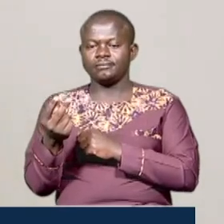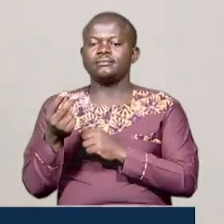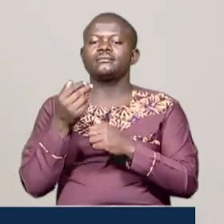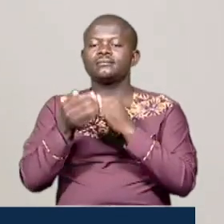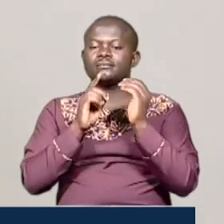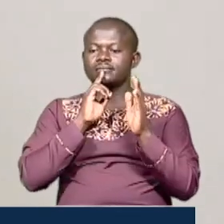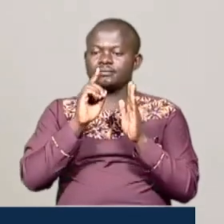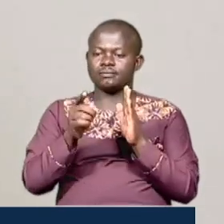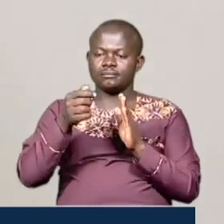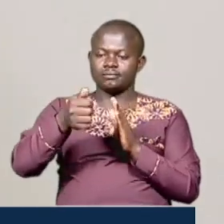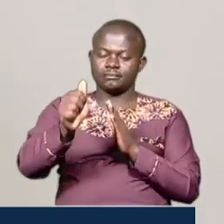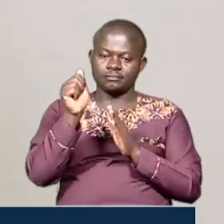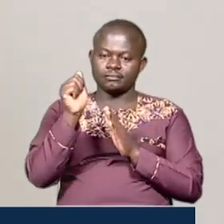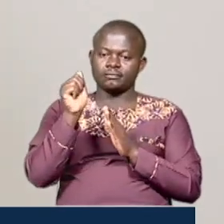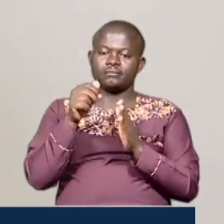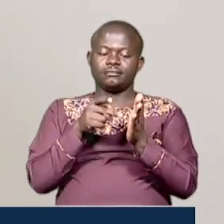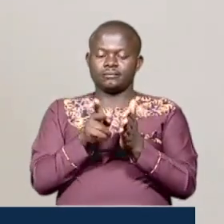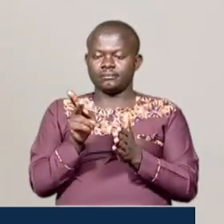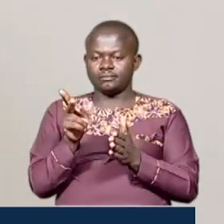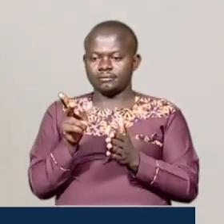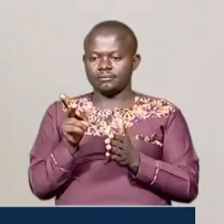ategeka ko ariyo nzishyurwa